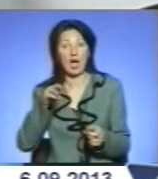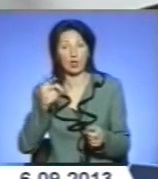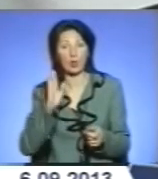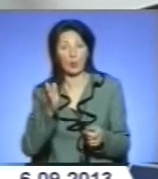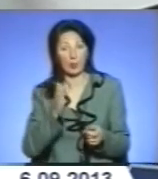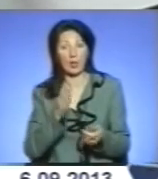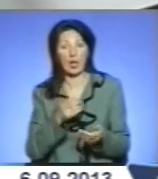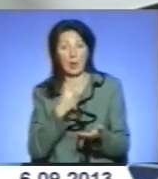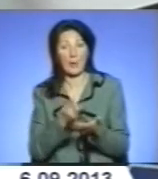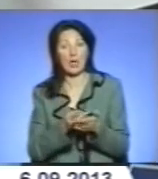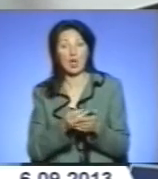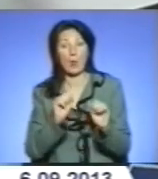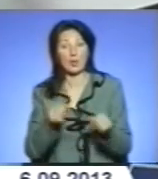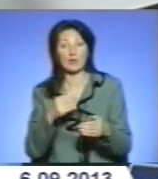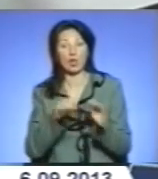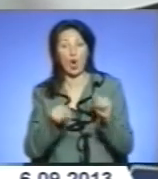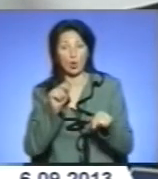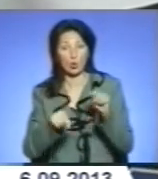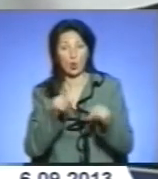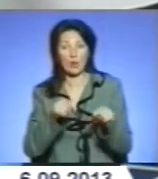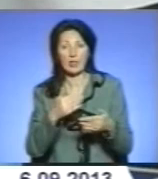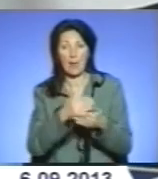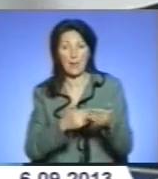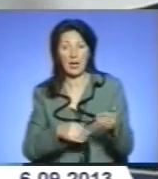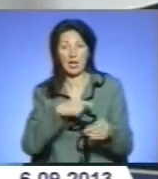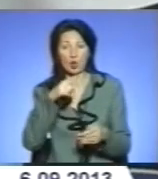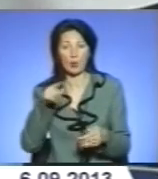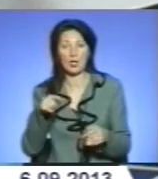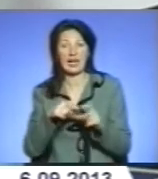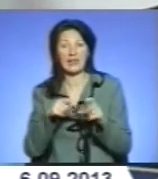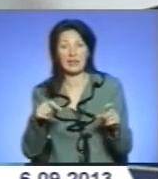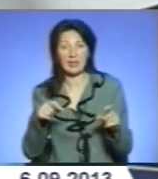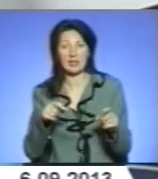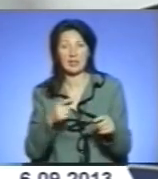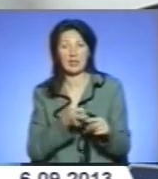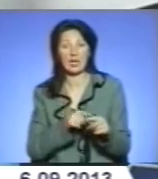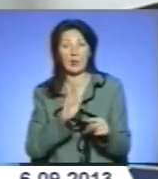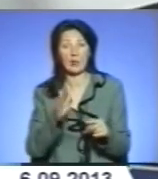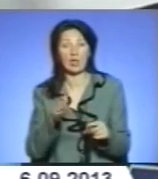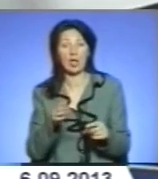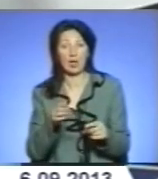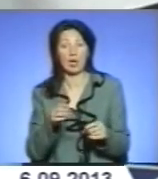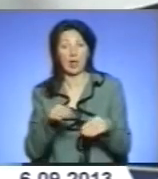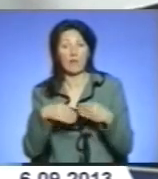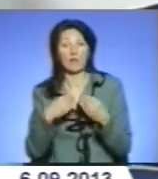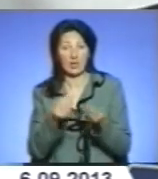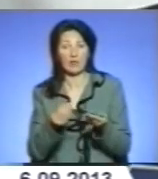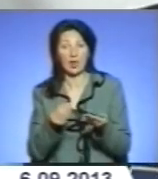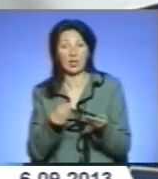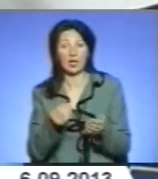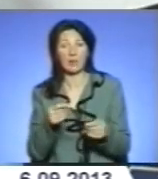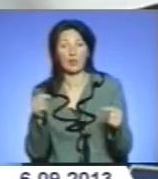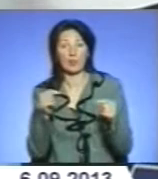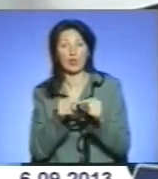перелік номерів квитанцій, які він буде видавати. Відповідно, служба